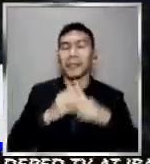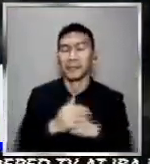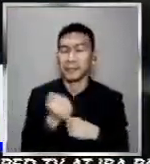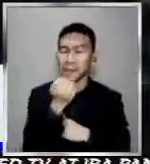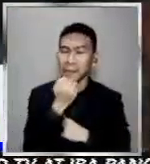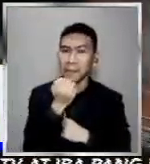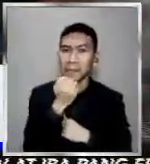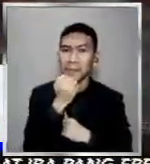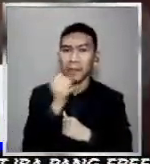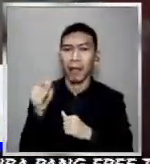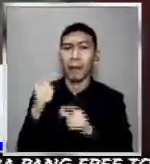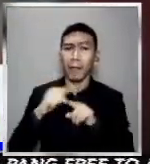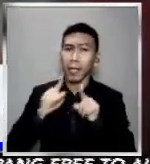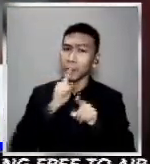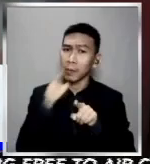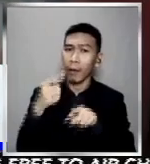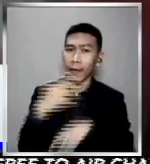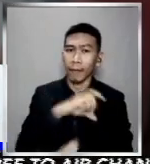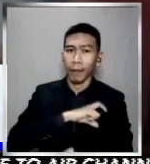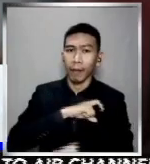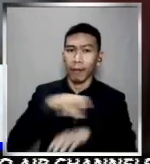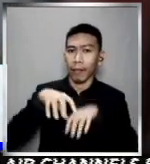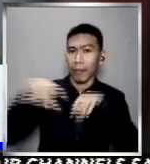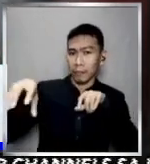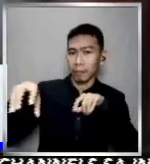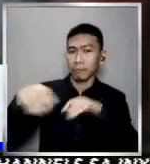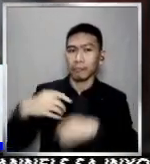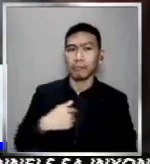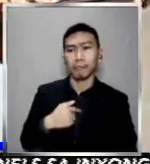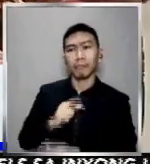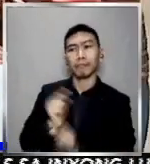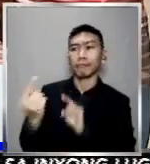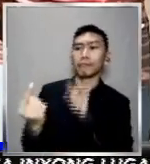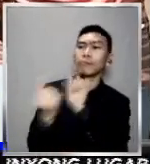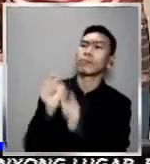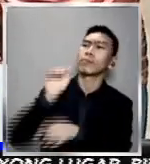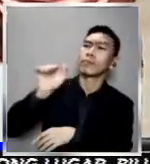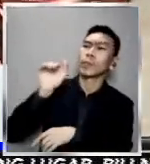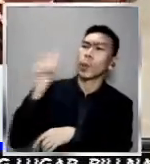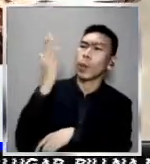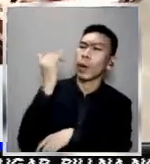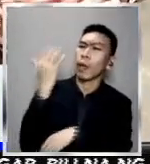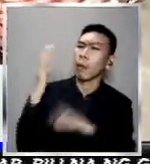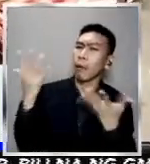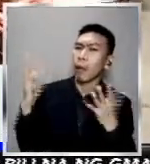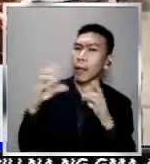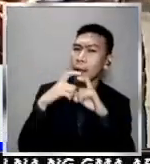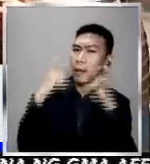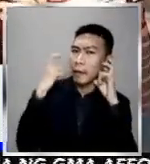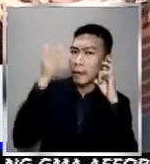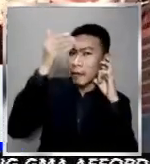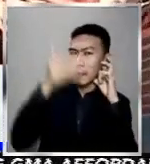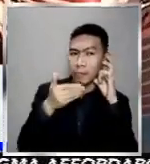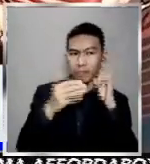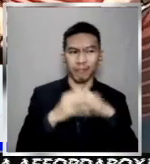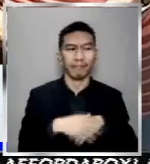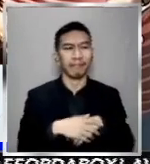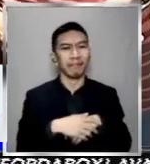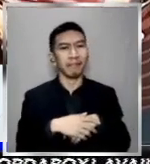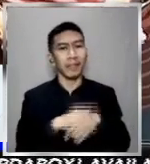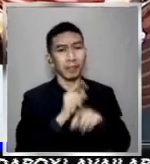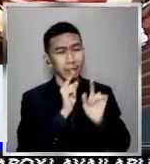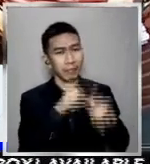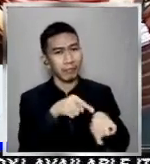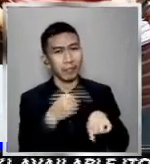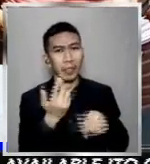pulis. Nang tanungin ko kung bakit wala silang suot na face mask at shield. Wala naman talaga ang totaling COVID, kasi COVID talaga lahat ng